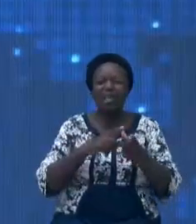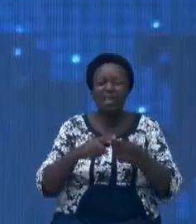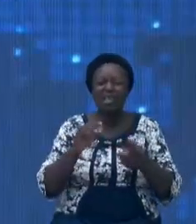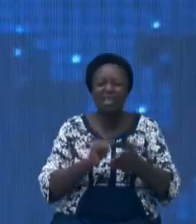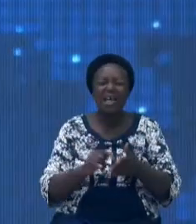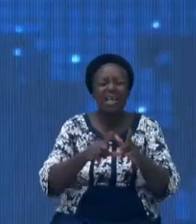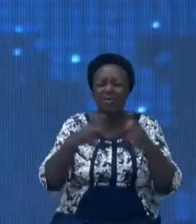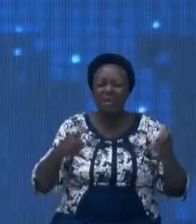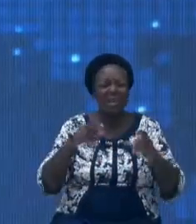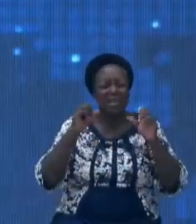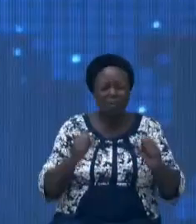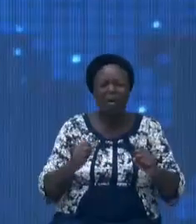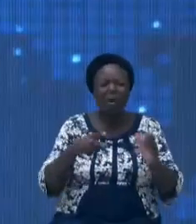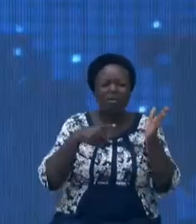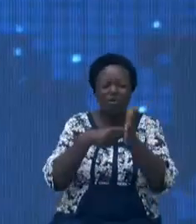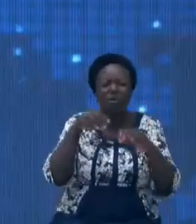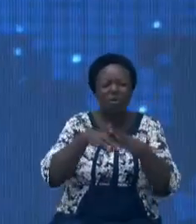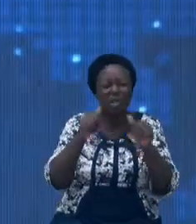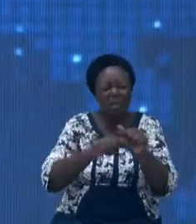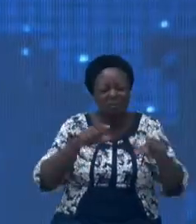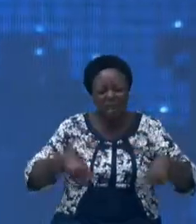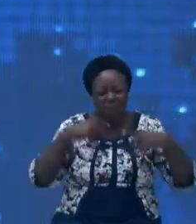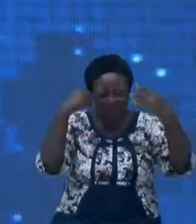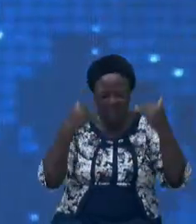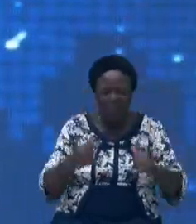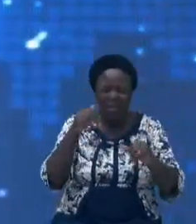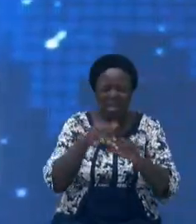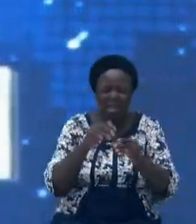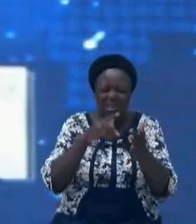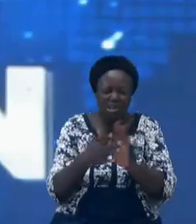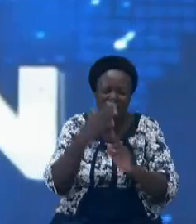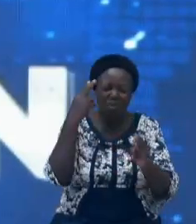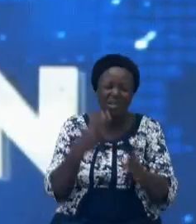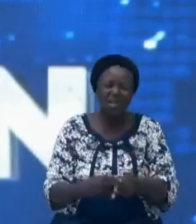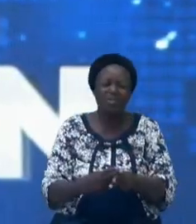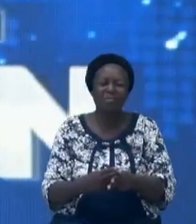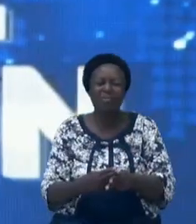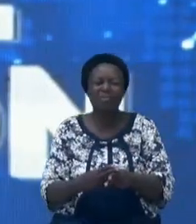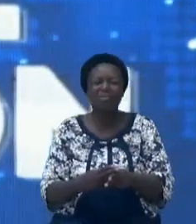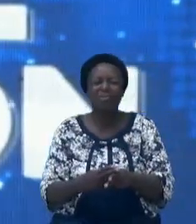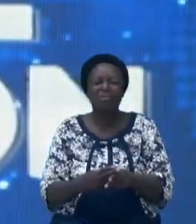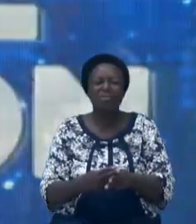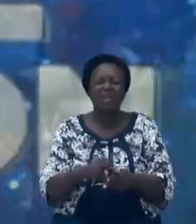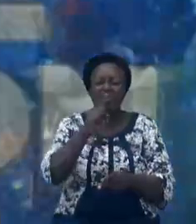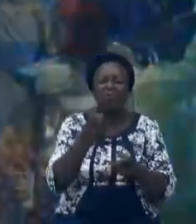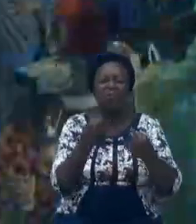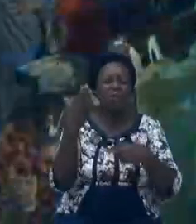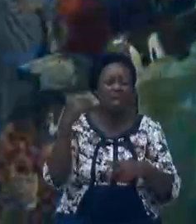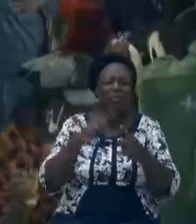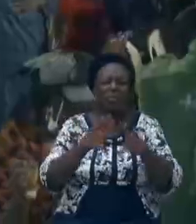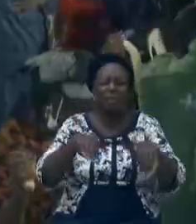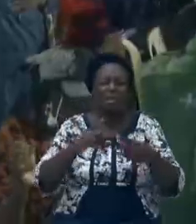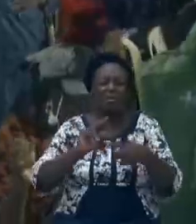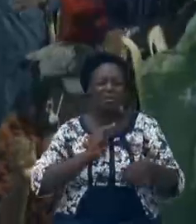éternelle c'est puissant permanente 7 puis sa prééminence manif est cela la jad vie mais tenant au nom de